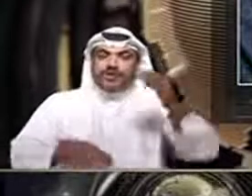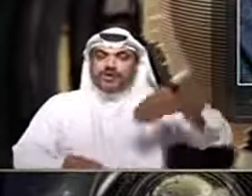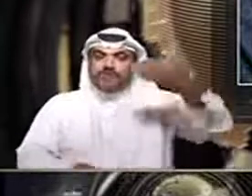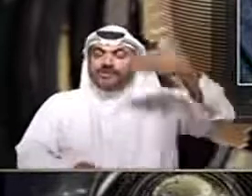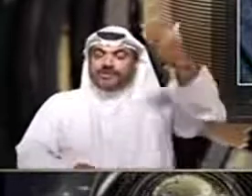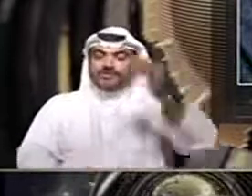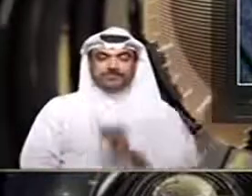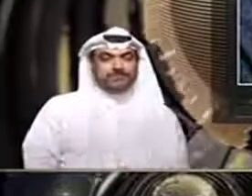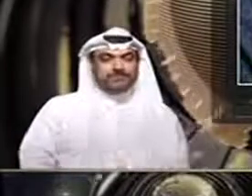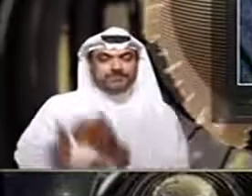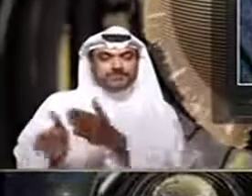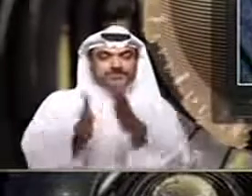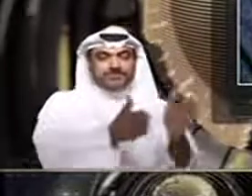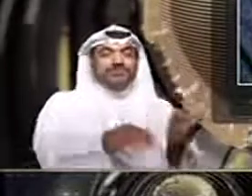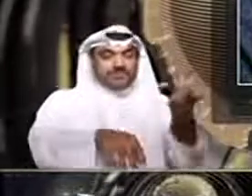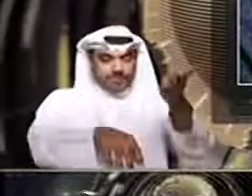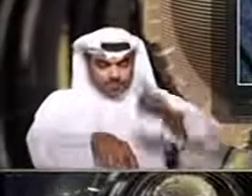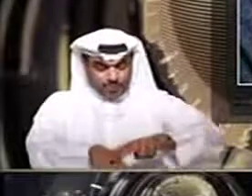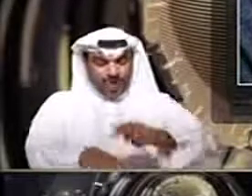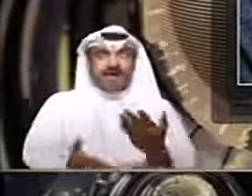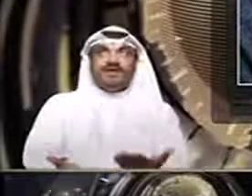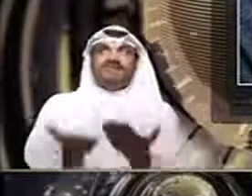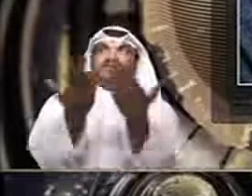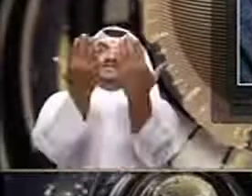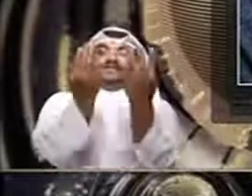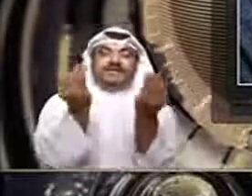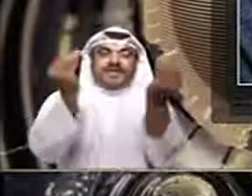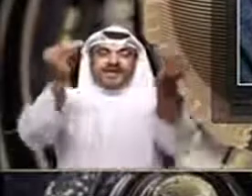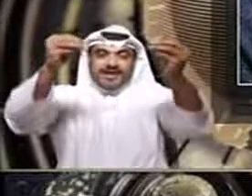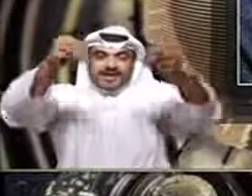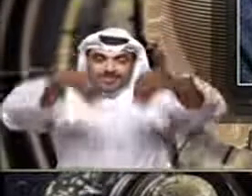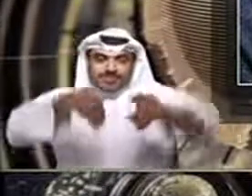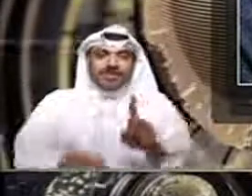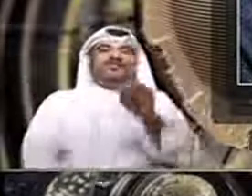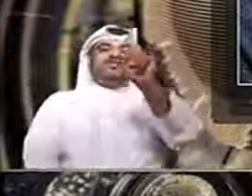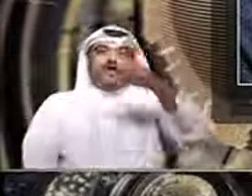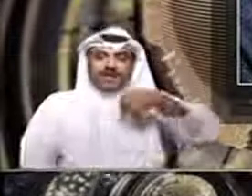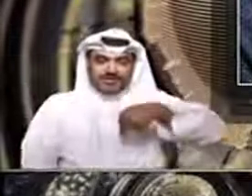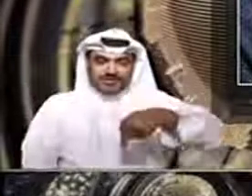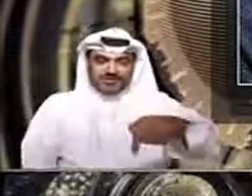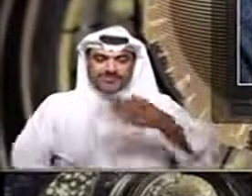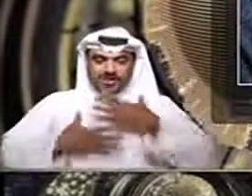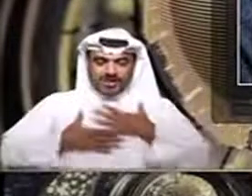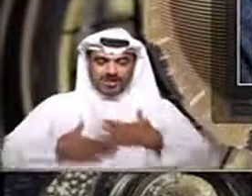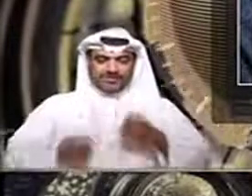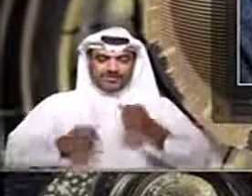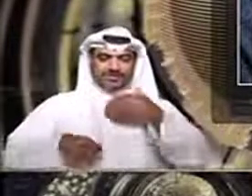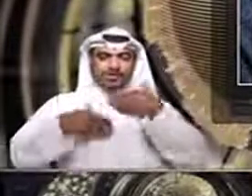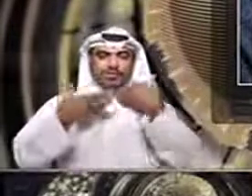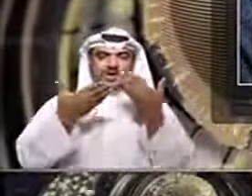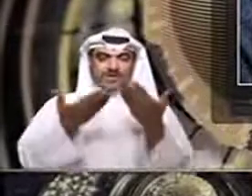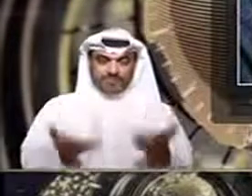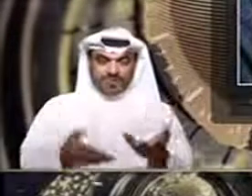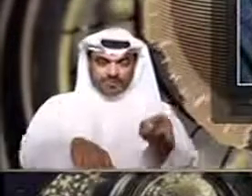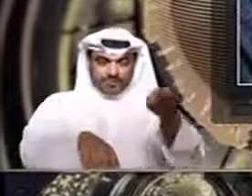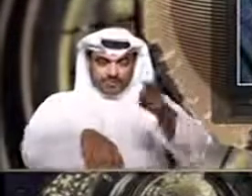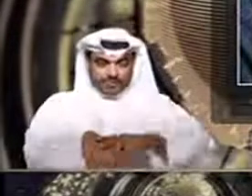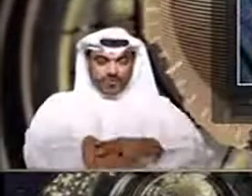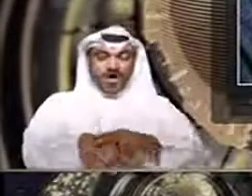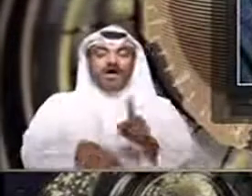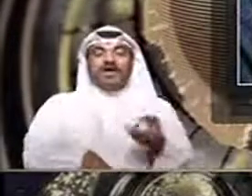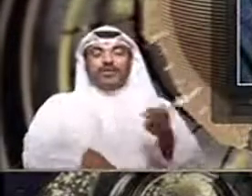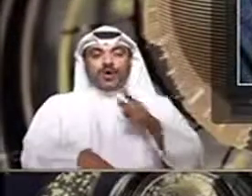وثاقب النظر. وإنا لنتضرع إلى المولى جل جلاله أن يديم على سموكم موفور الصحة ويلبسكم ثوب